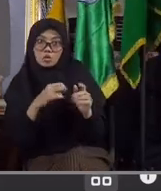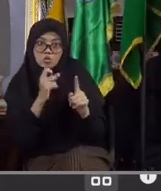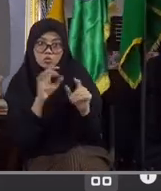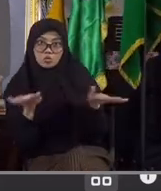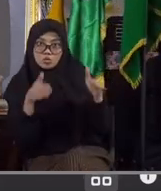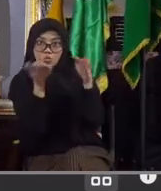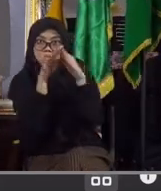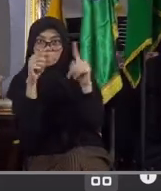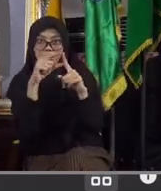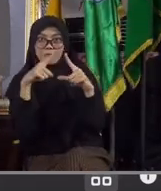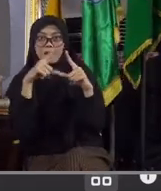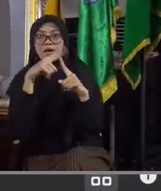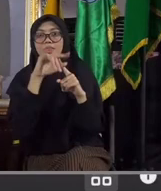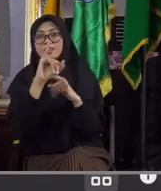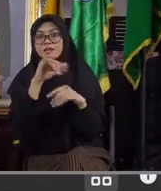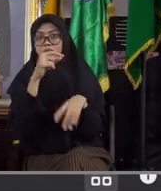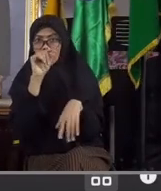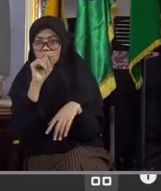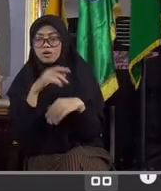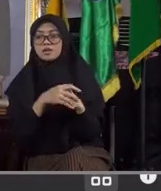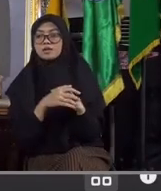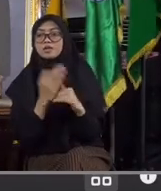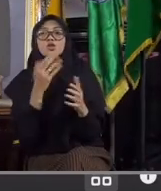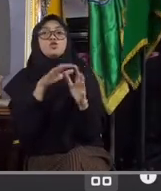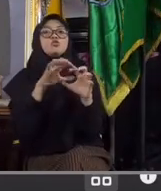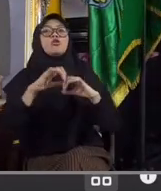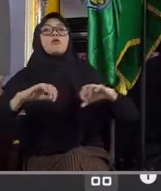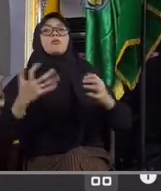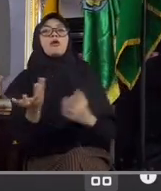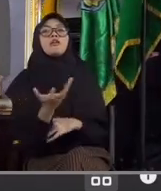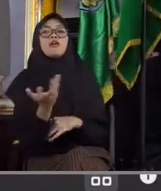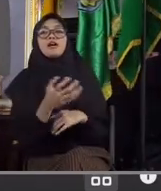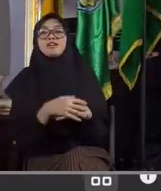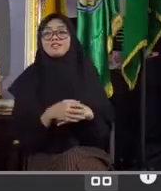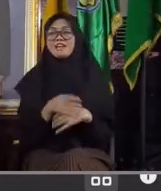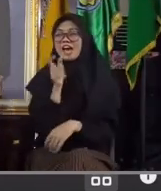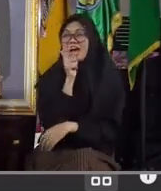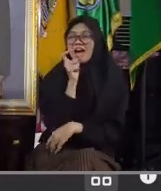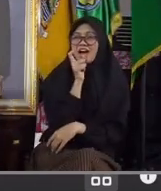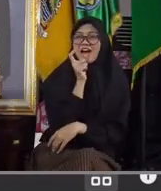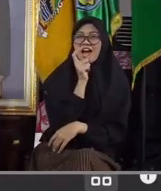Pati, heeh. Endi durene, durene endi?